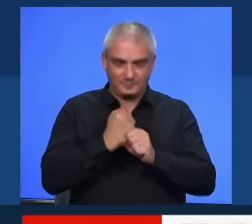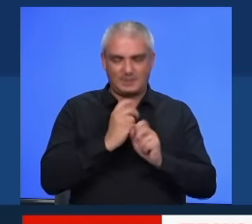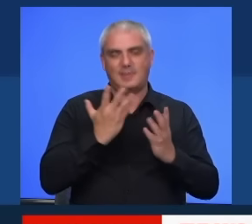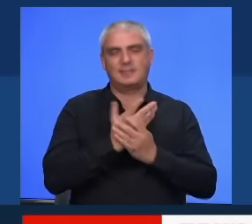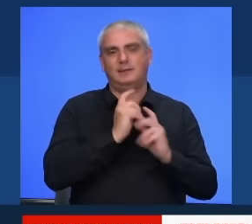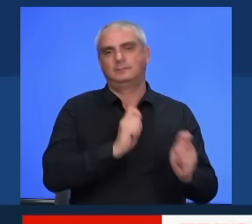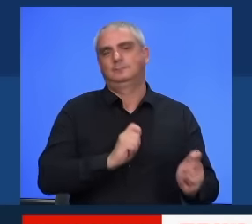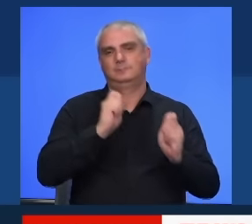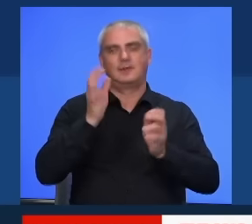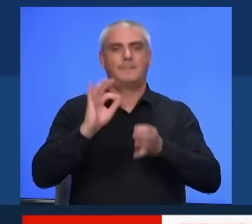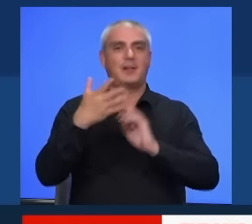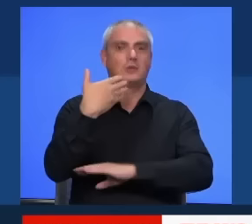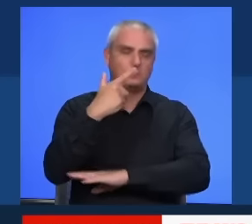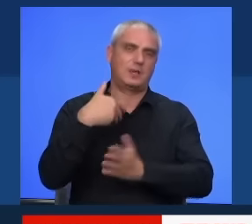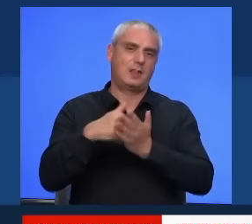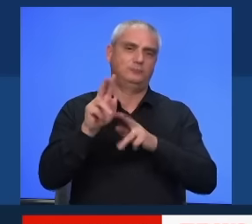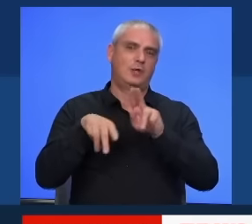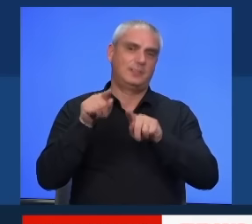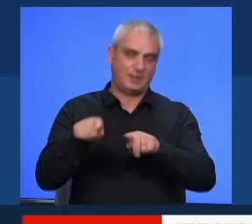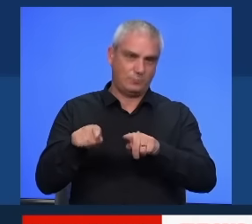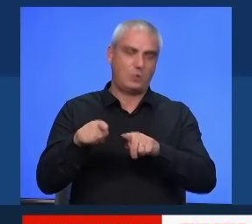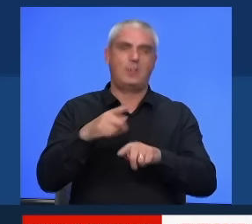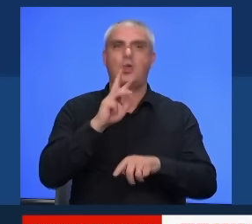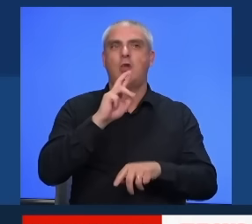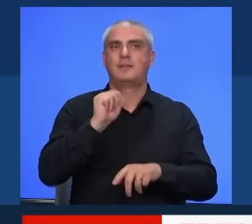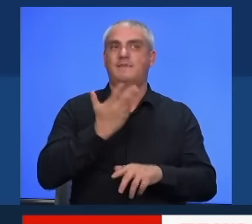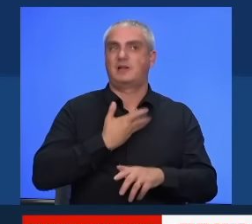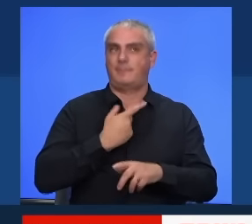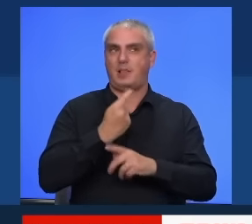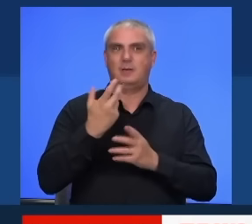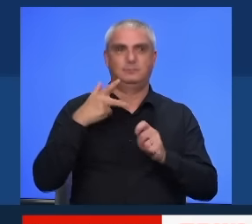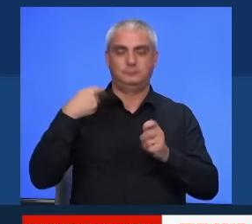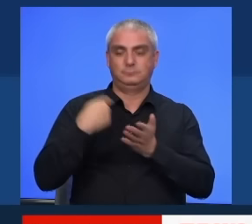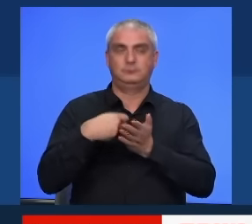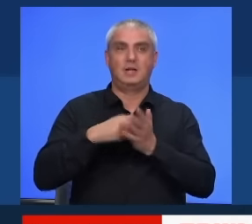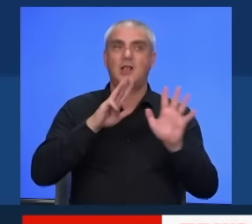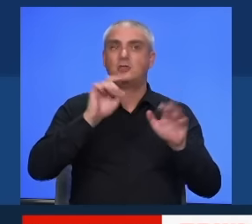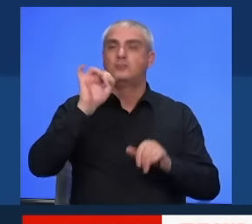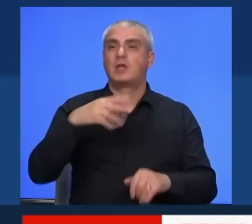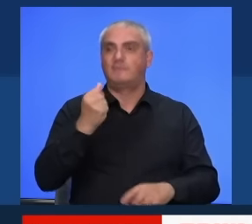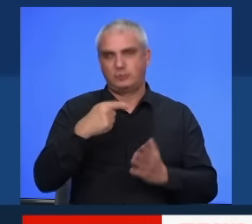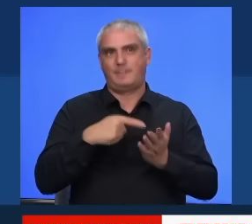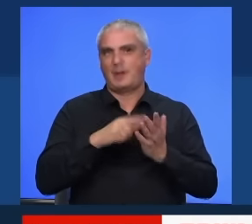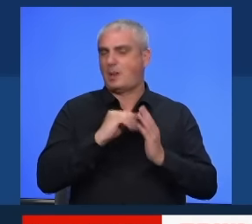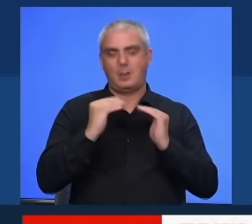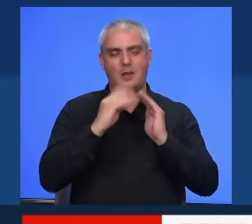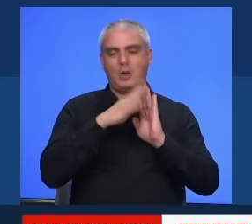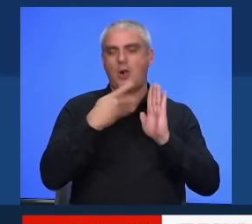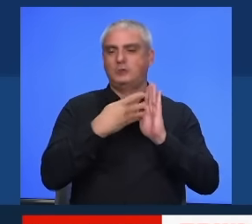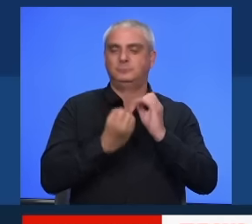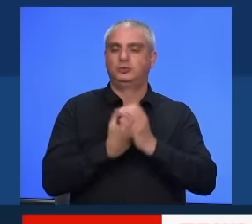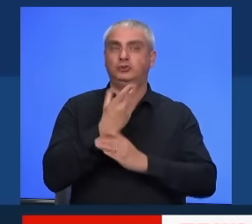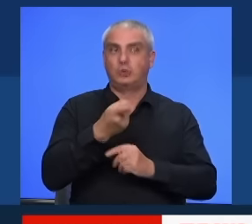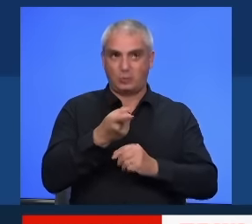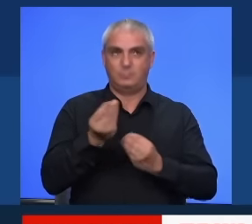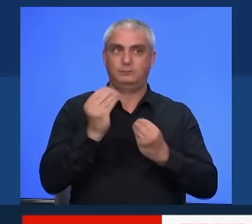החקירה לפרקליטות המדינה להמשך טיפול. רותם אמפרט קיבלה לאחרונה עיצום כספי בסך כ-900,000 שקלים בגין אי עמידה בלוחות זמנים לשיקום. נוסף